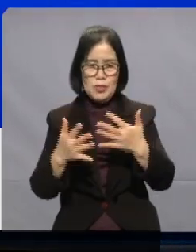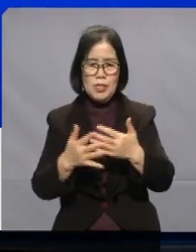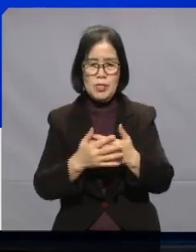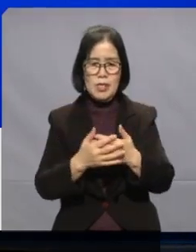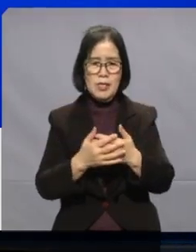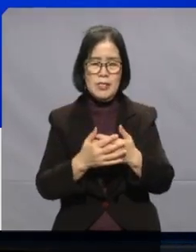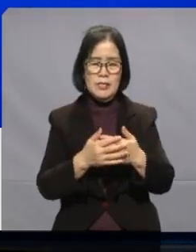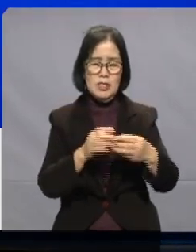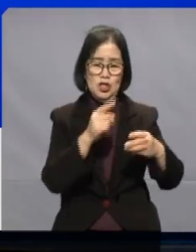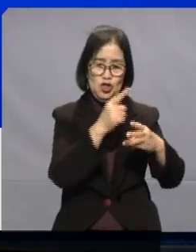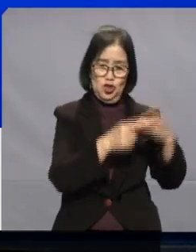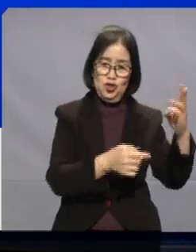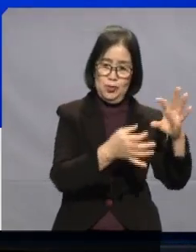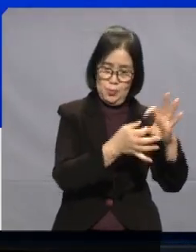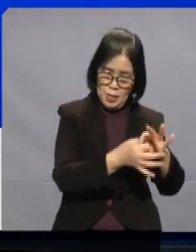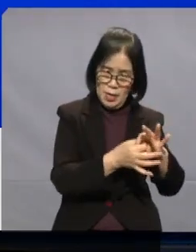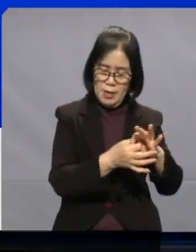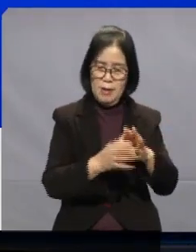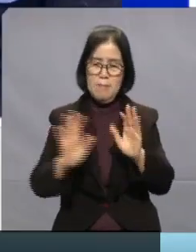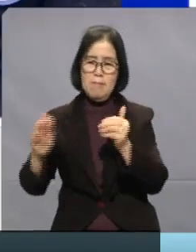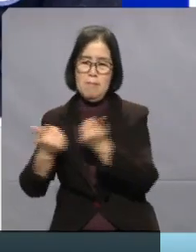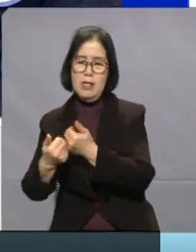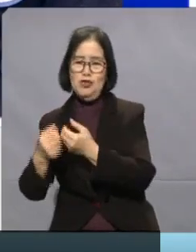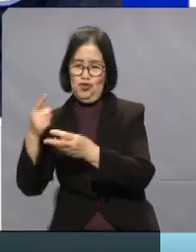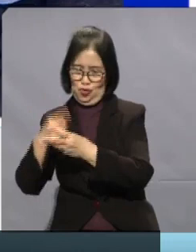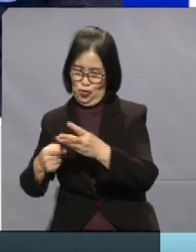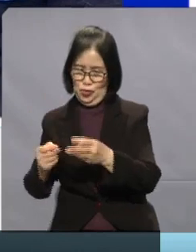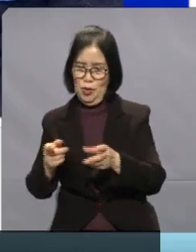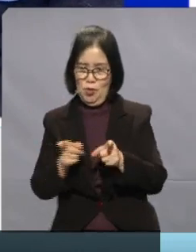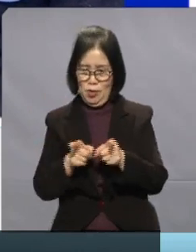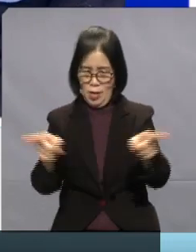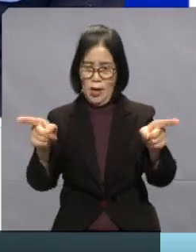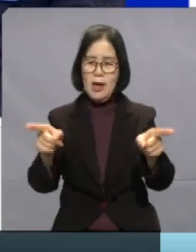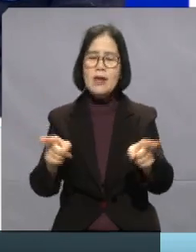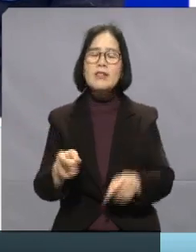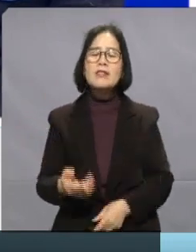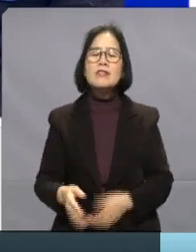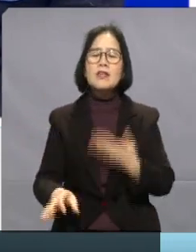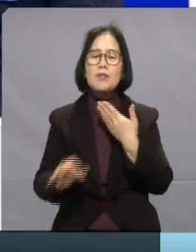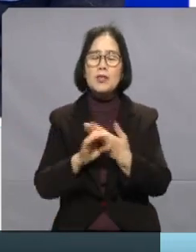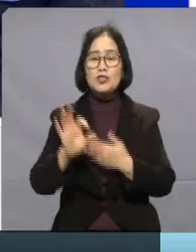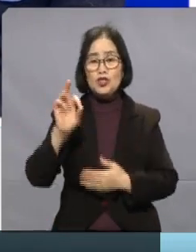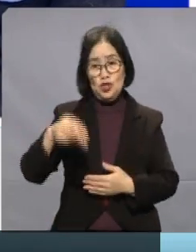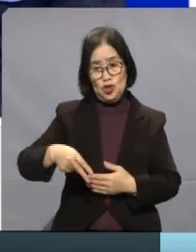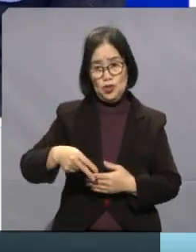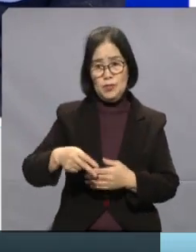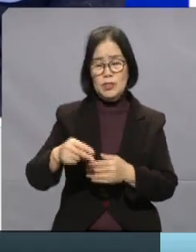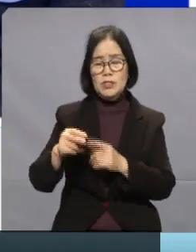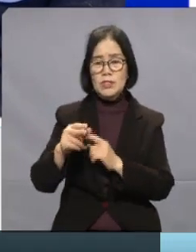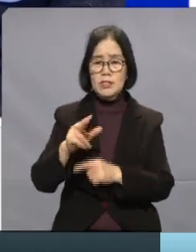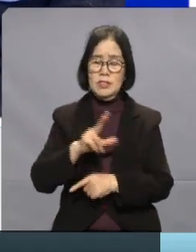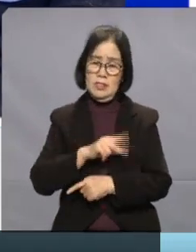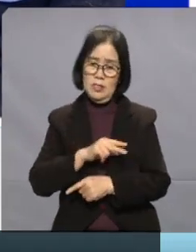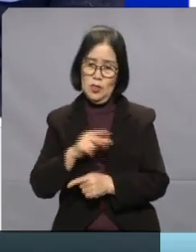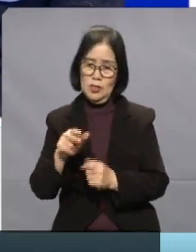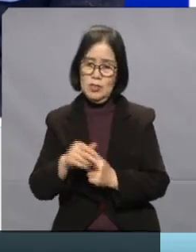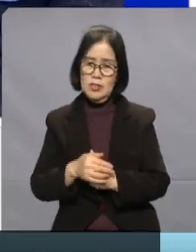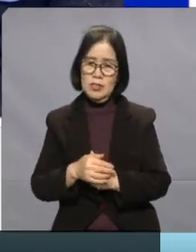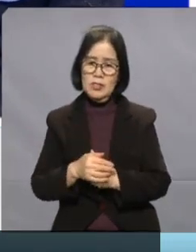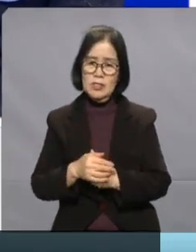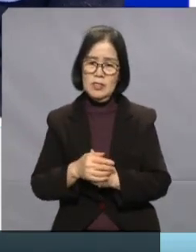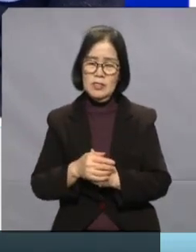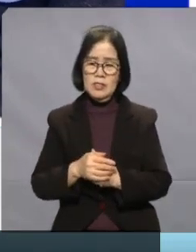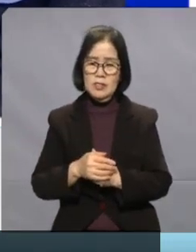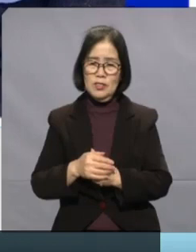소위 친윤대 비윤 대결 구도로 가게 됐습니다 그렇게 되면 유승민 전 의원 같은 경우에